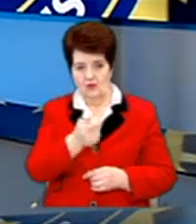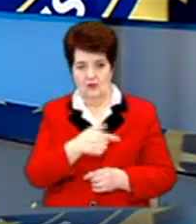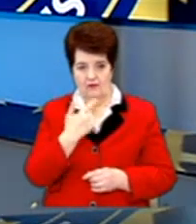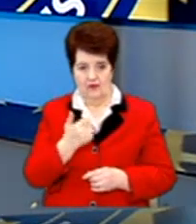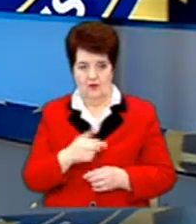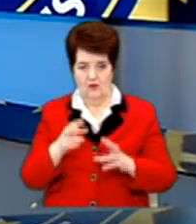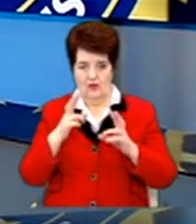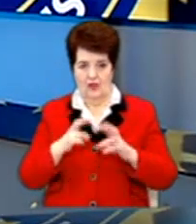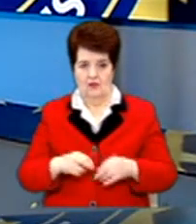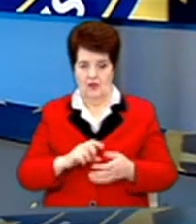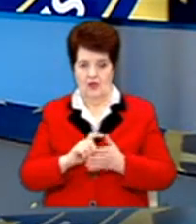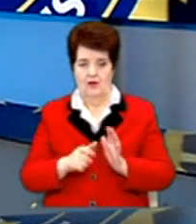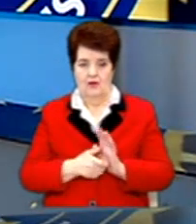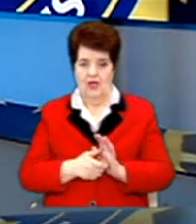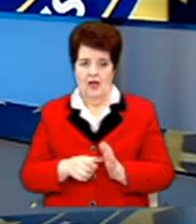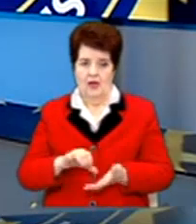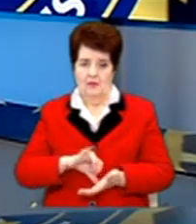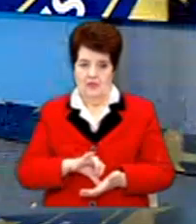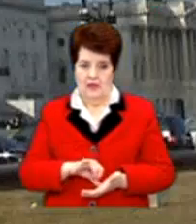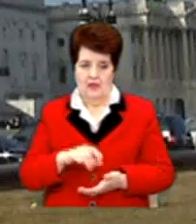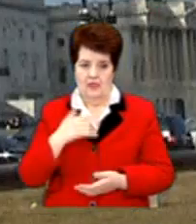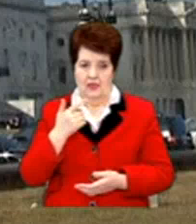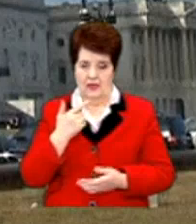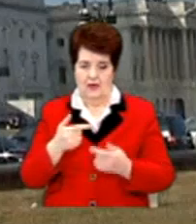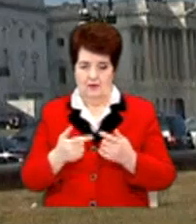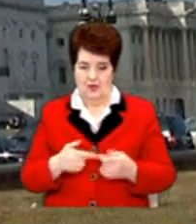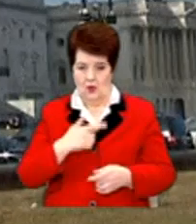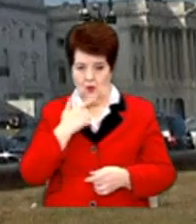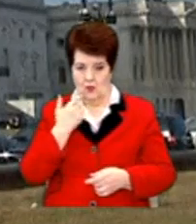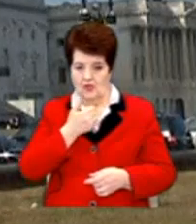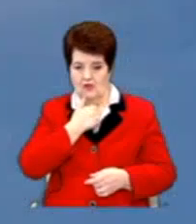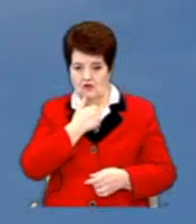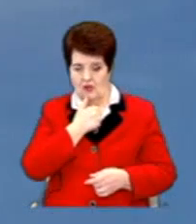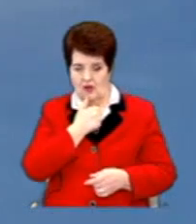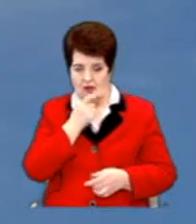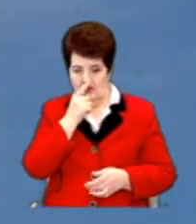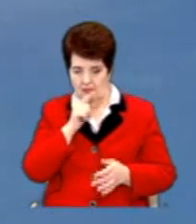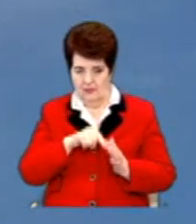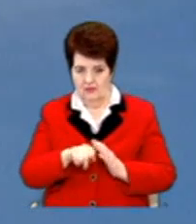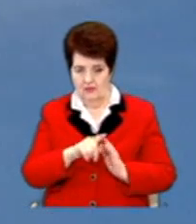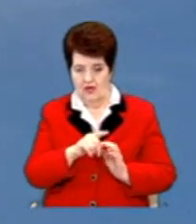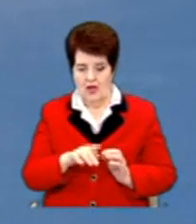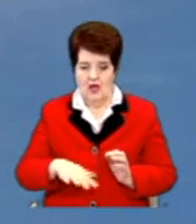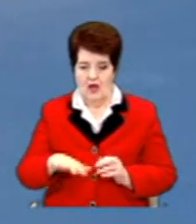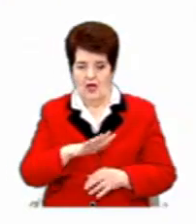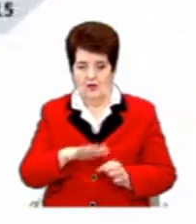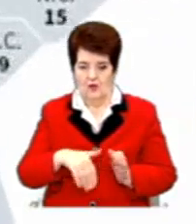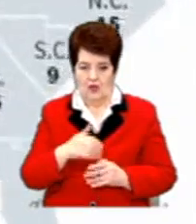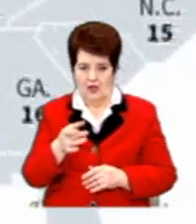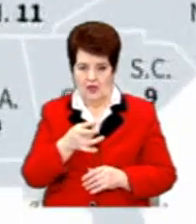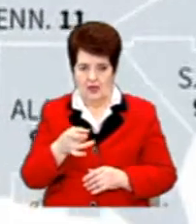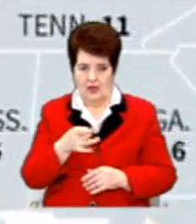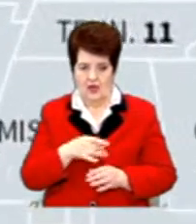unor audieri în Camera Reprezentanților. El a precizat că Rusia ar fi încercat să pătrundă în infrastructura electorală americană pentru a